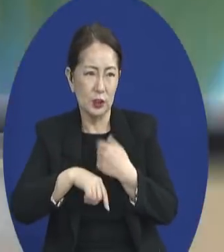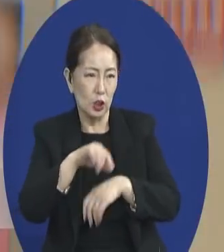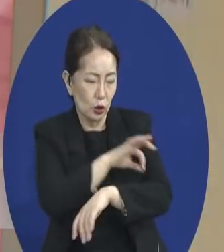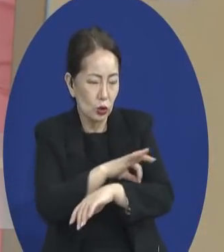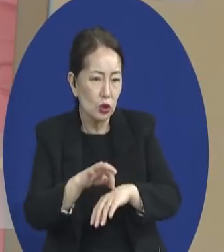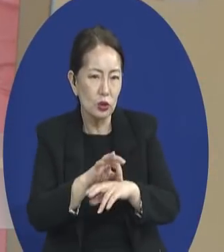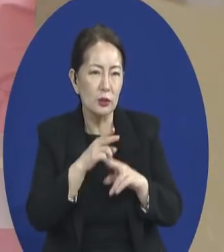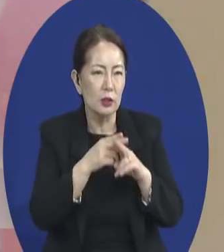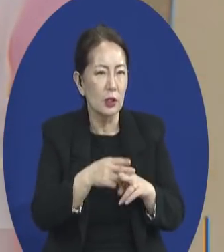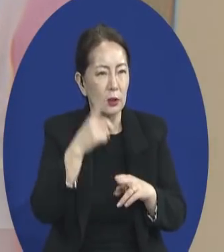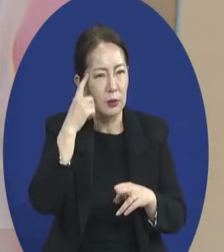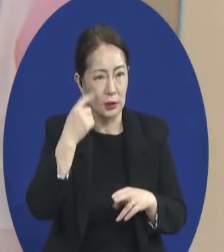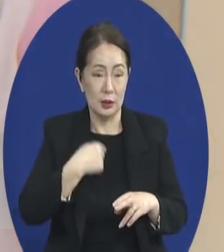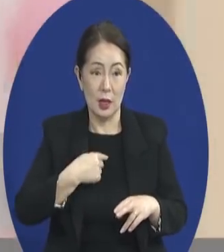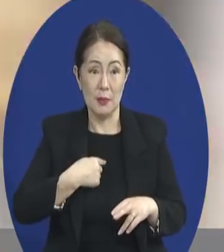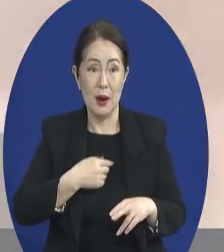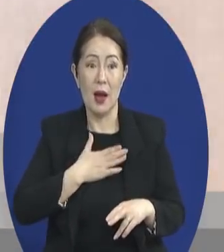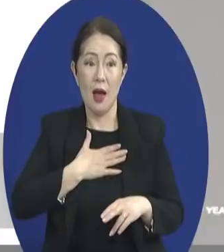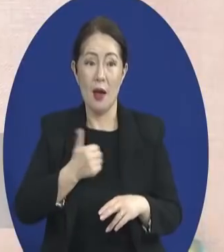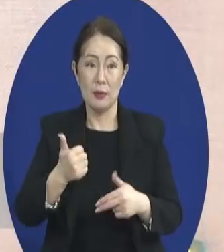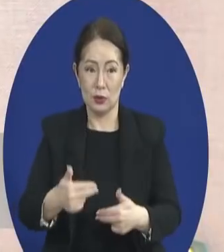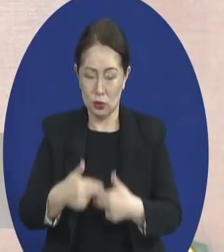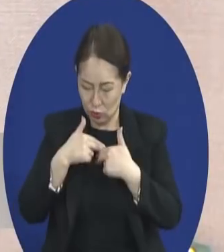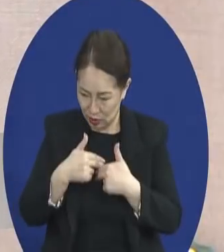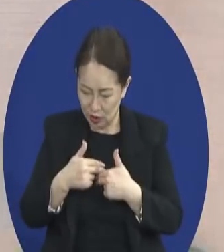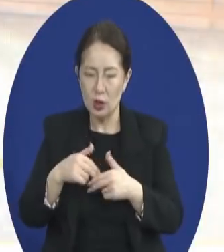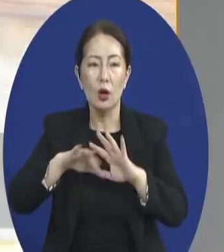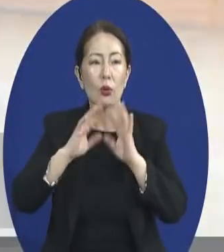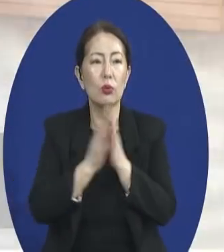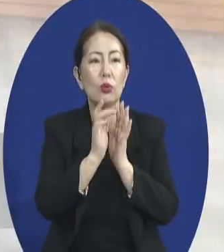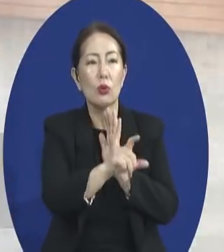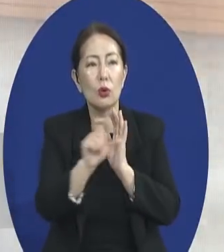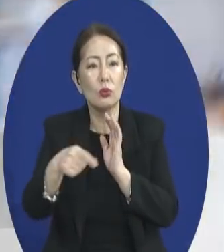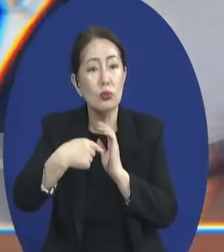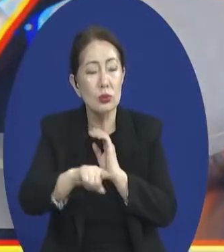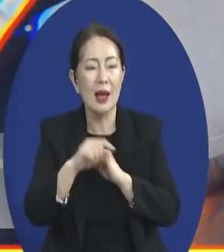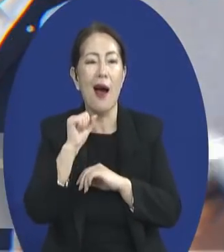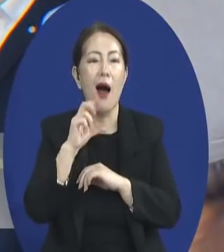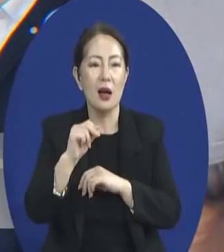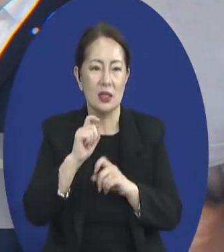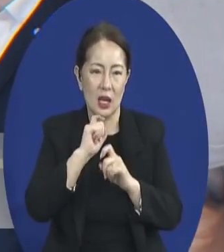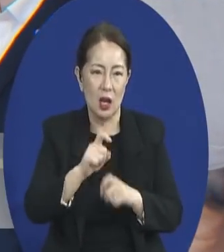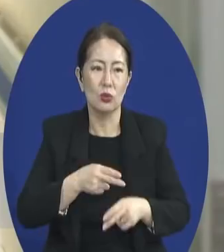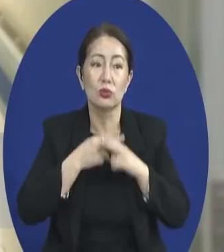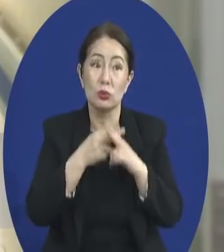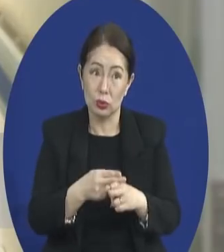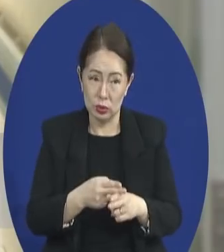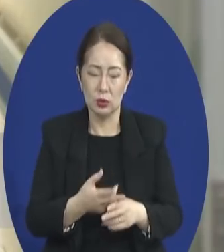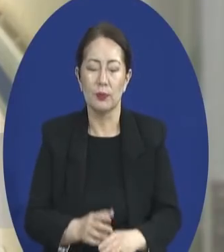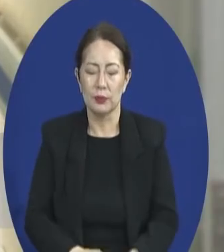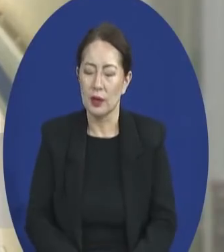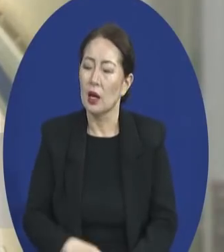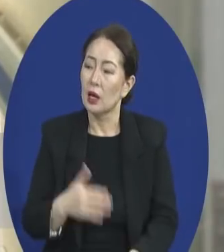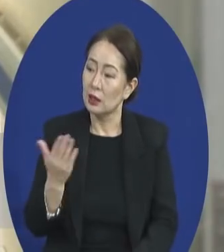юу гэдэг дотроо бол намайг амьд үлдэхэд тусалсан бүх хүмүүст тий ачиг нь хариулж байгаа гэдэг утгаар хэлсэн. Тэр өнөр